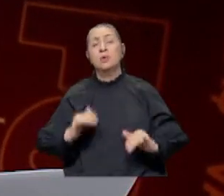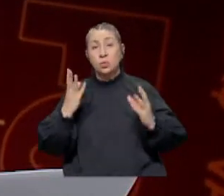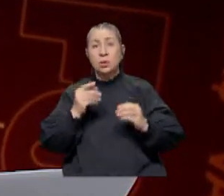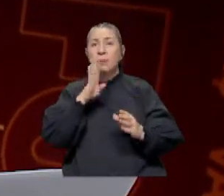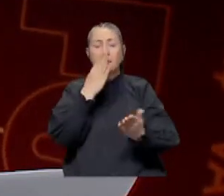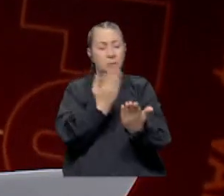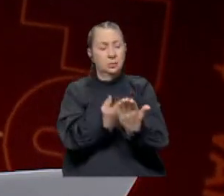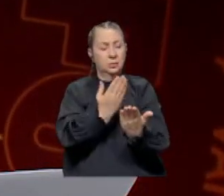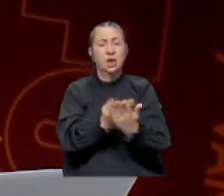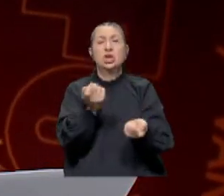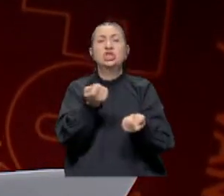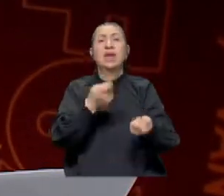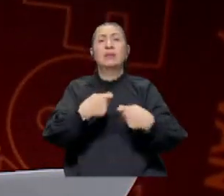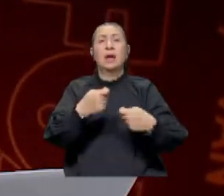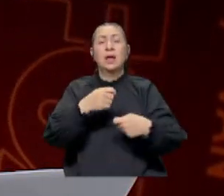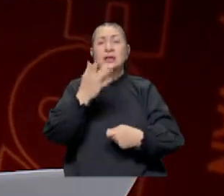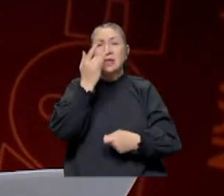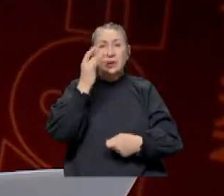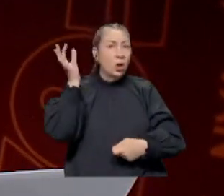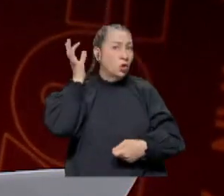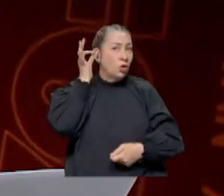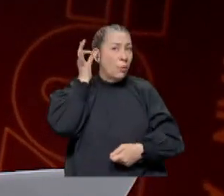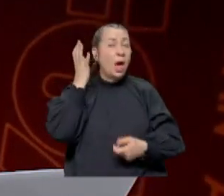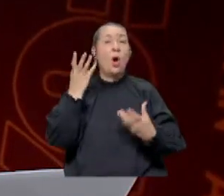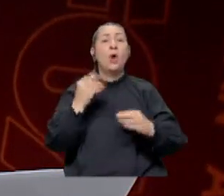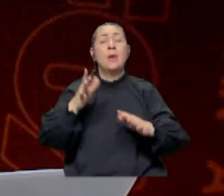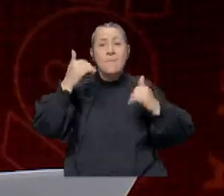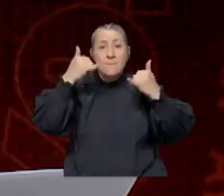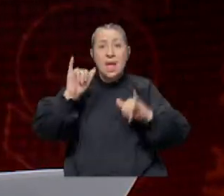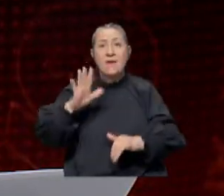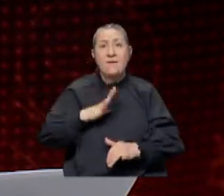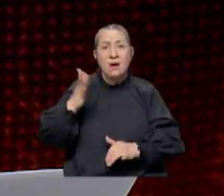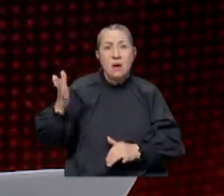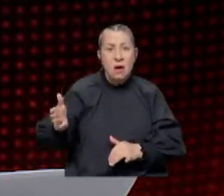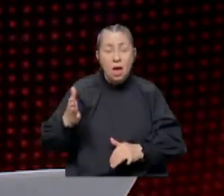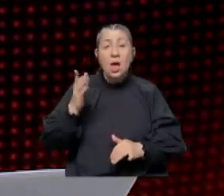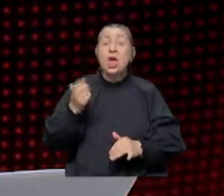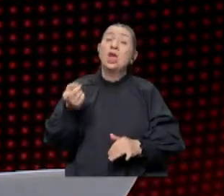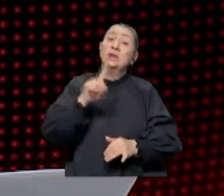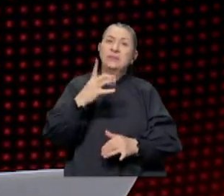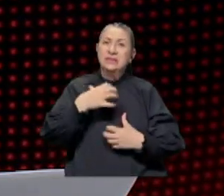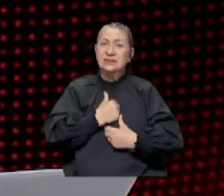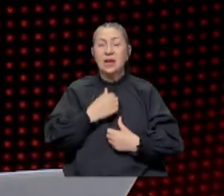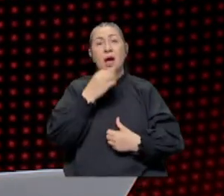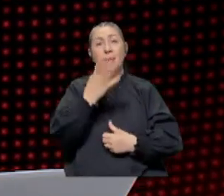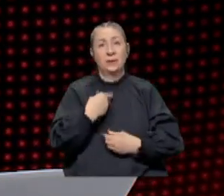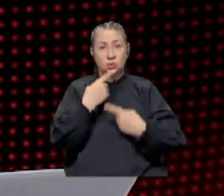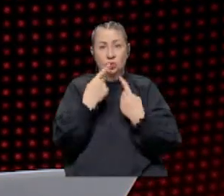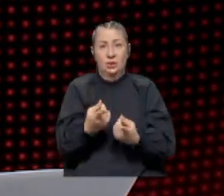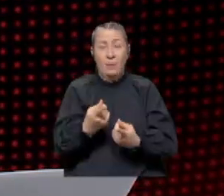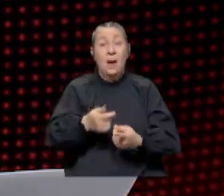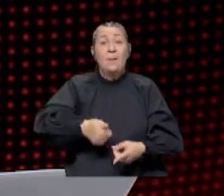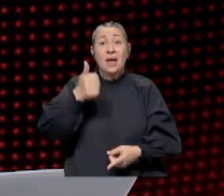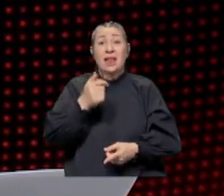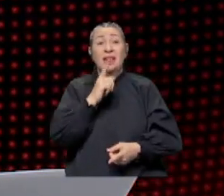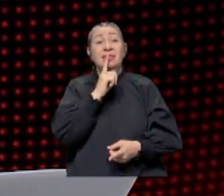kağıt üstünde işletme, sahte küpeler yani olmayan hayvanlar var. İşin diğer can sıkıcı tarafını haberde verdik.